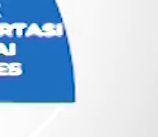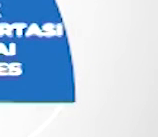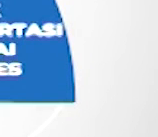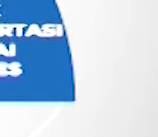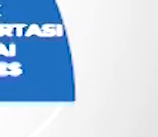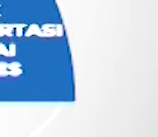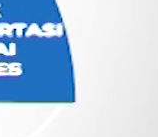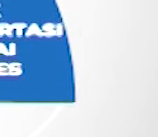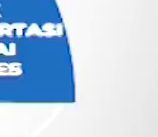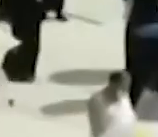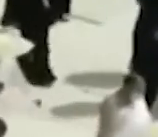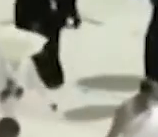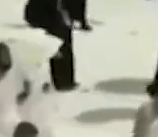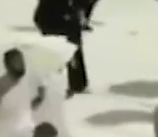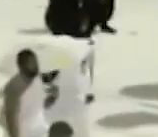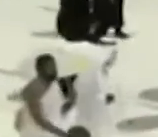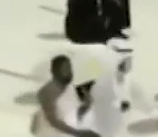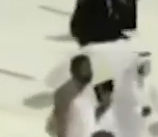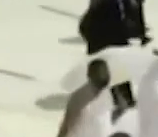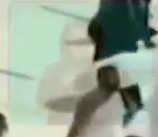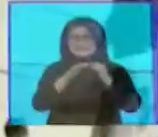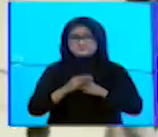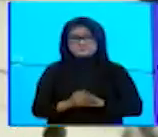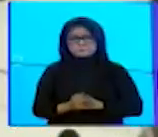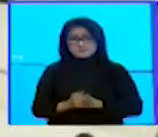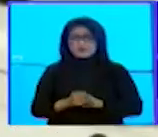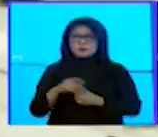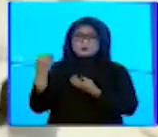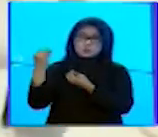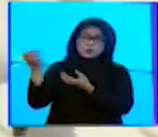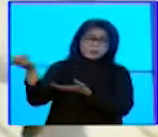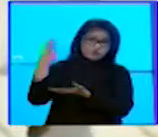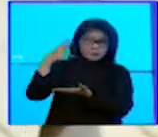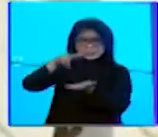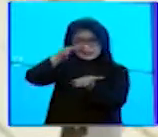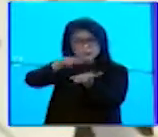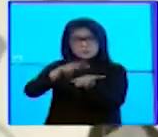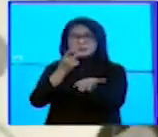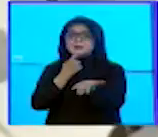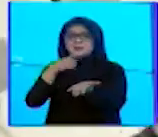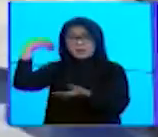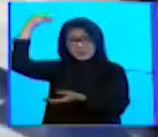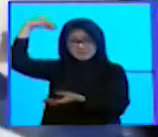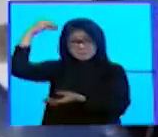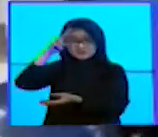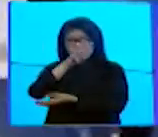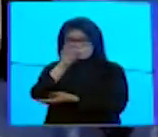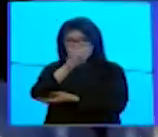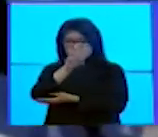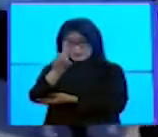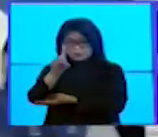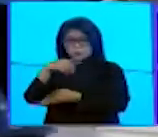pencegahan virus corona. Menanti pengumuman resmi pemerintah Arab Saudi terkait penyelenggaraan ibadah haji 2021,